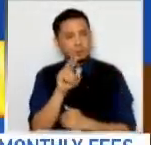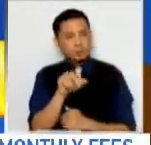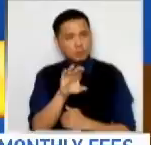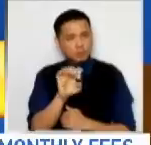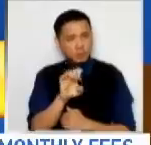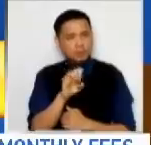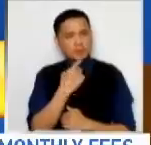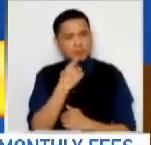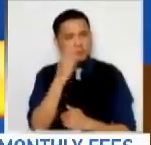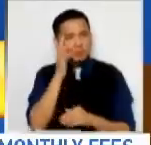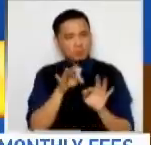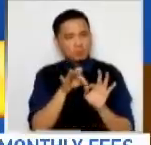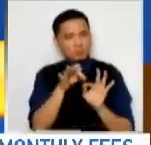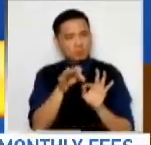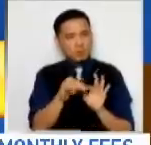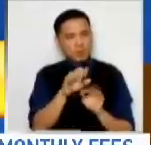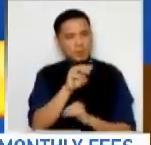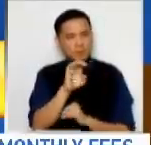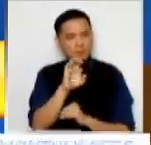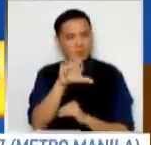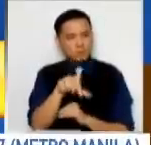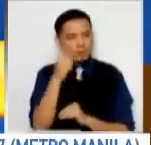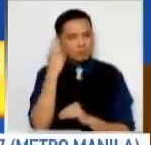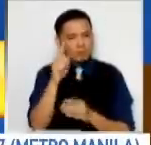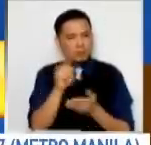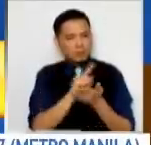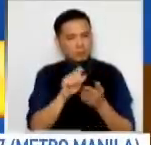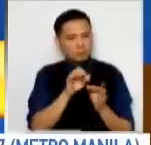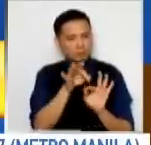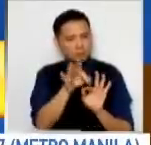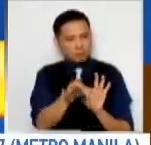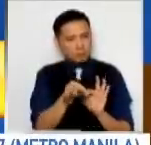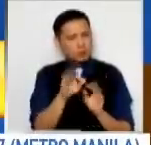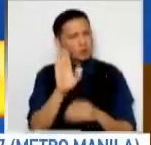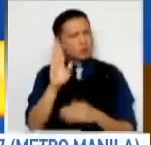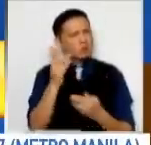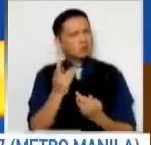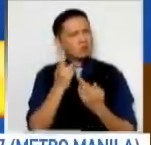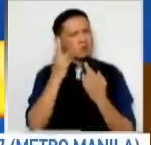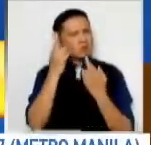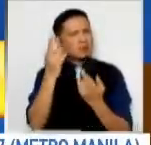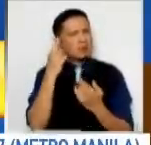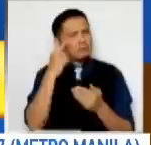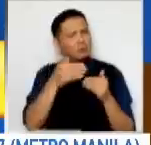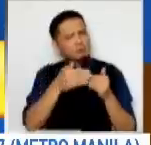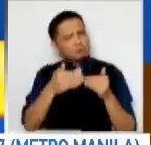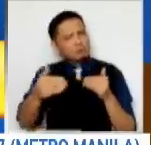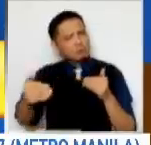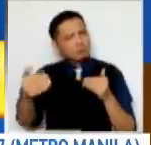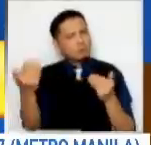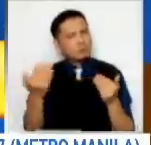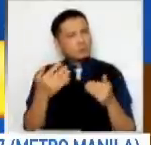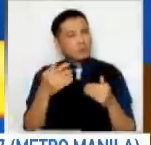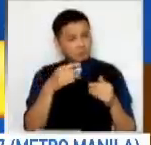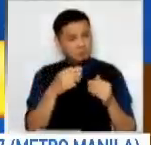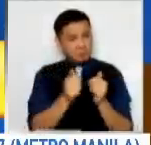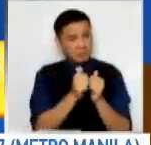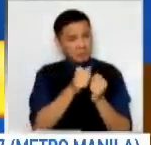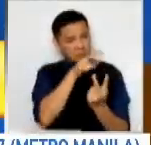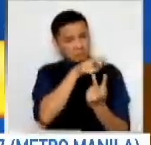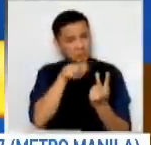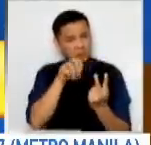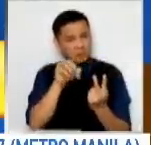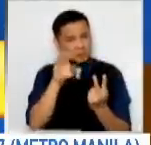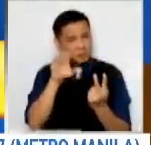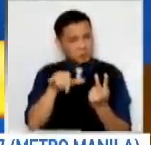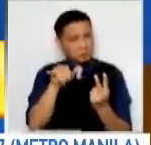week. Ito rin ho ba ay ang magiging rekomendasyon ninyo para po sa susunod na quarantine classification natin? Well, as